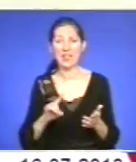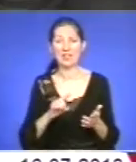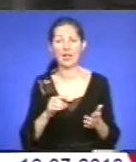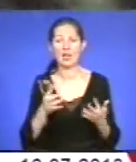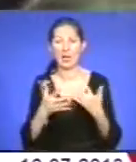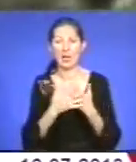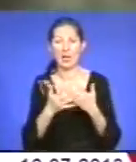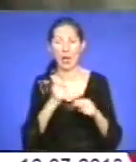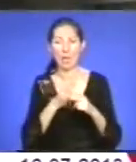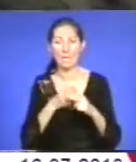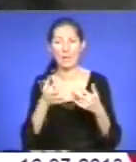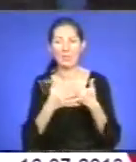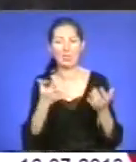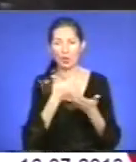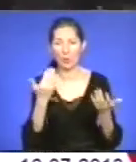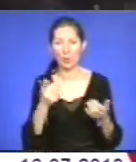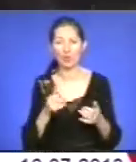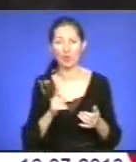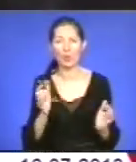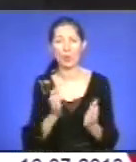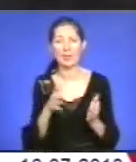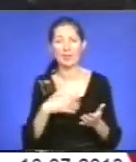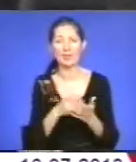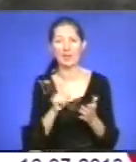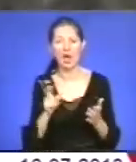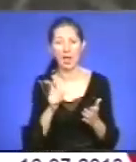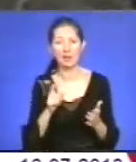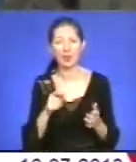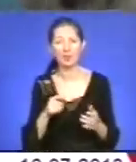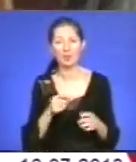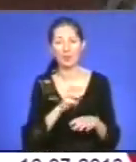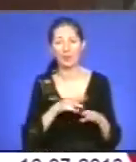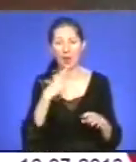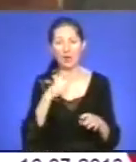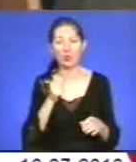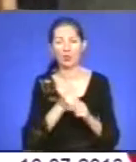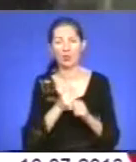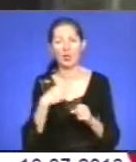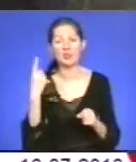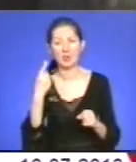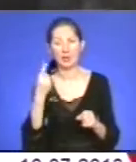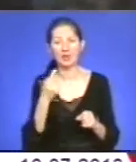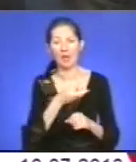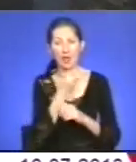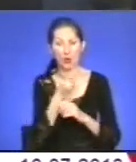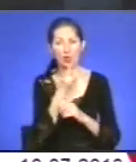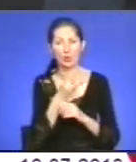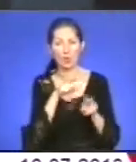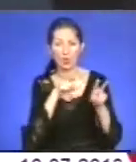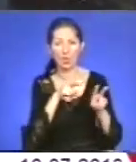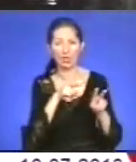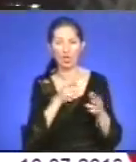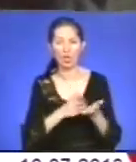решітками. Для того, щоб уберегти своє майно, експерти радять встановити новітні сигналізації та системи відеоспостереження.